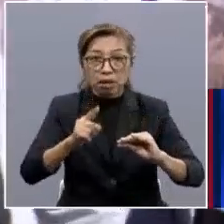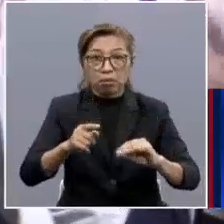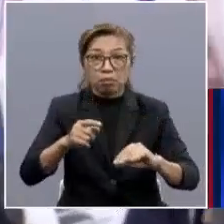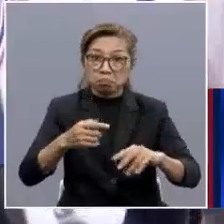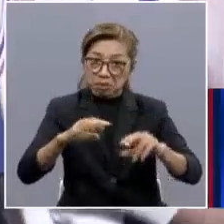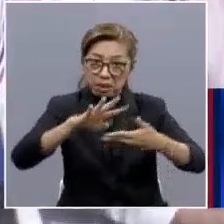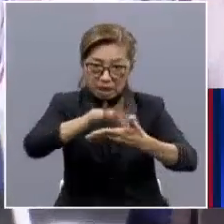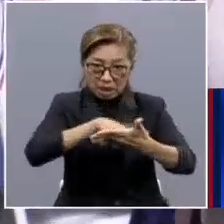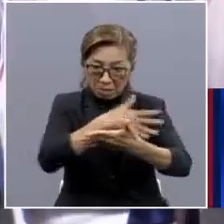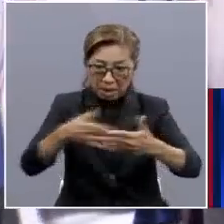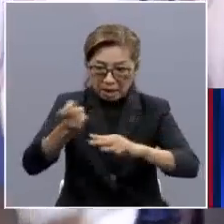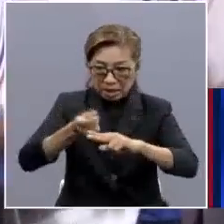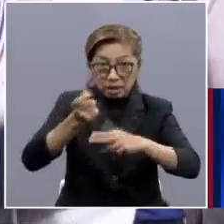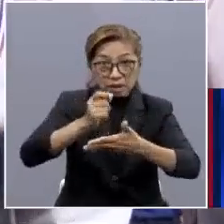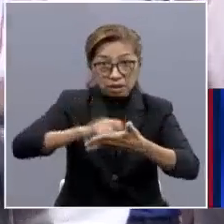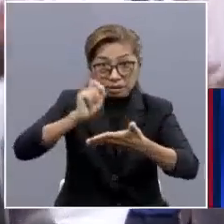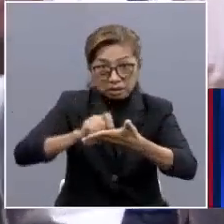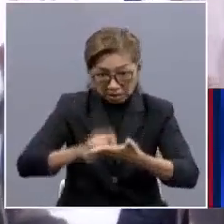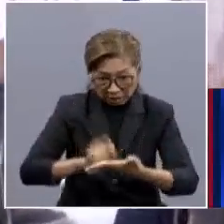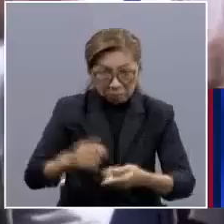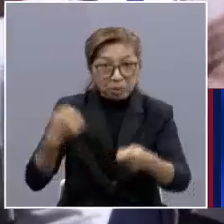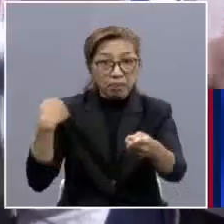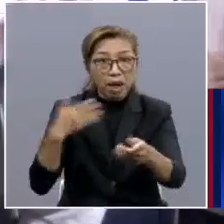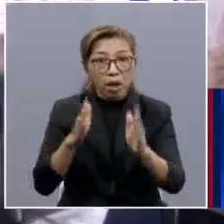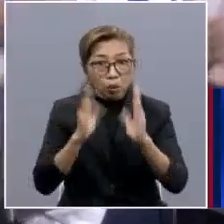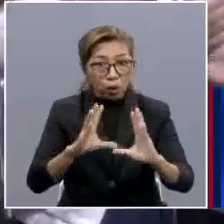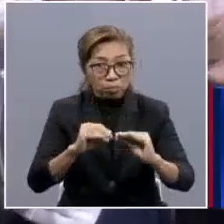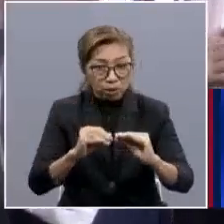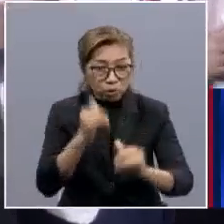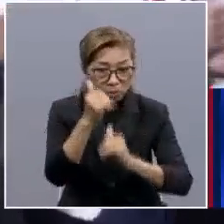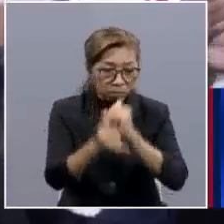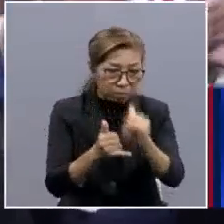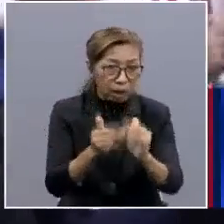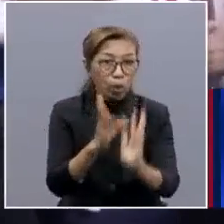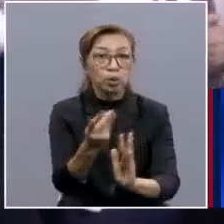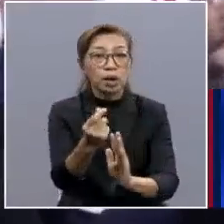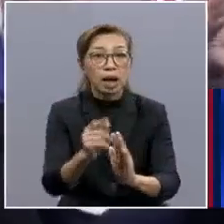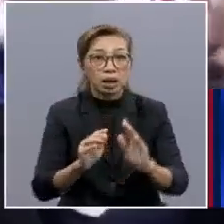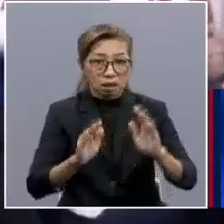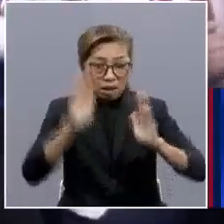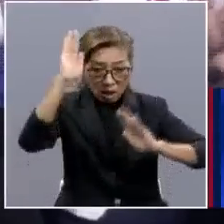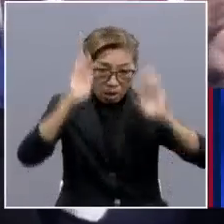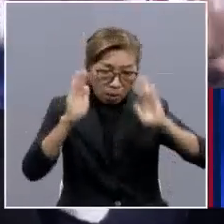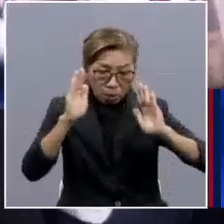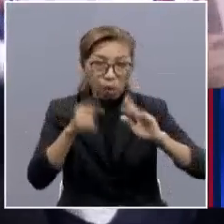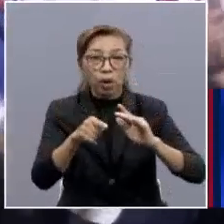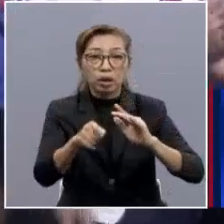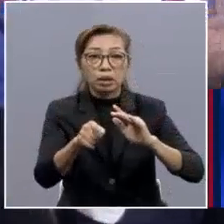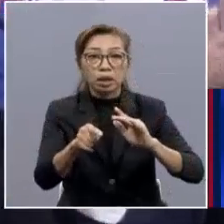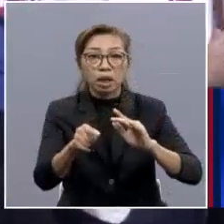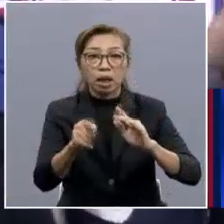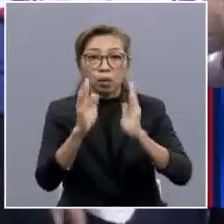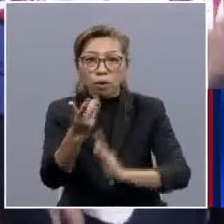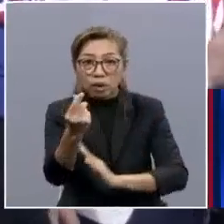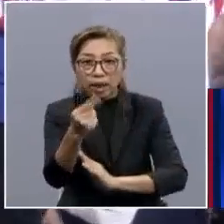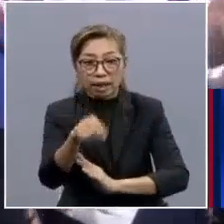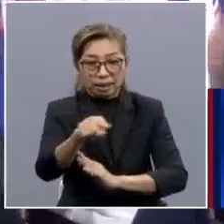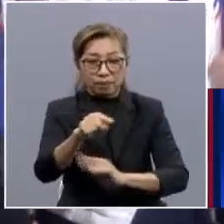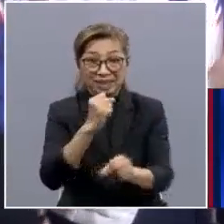มีคนมาร่วมประชุมกี่คนซึ่งการลงมติถูกต้องตามข้อบังคับพักเนี่ยเป็นไปตามข้อบังคับพักหรือเปล่าอันนี้